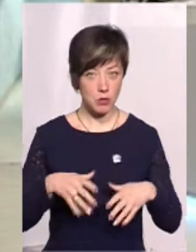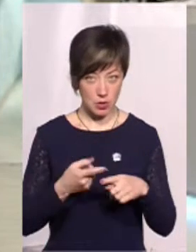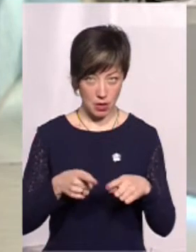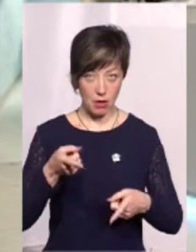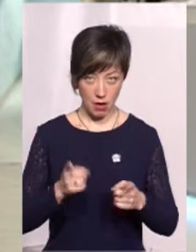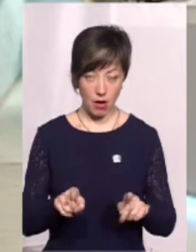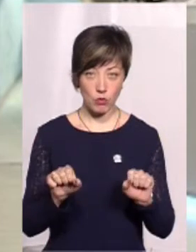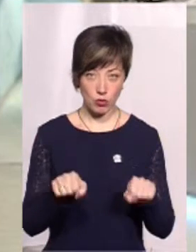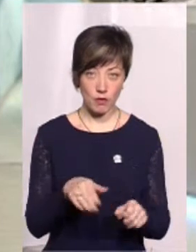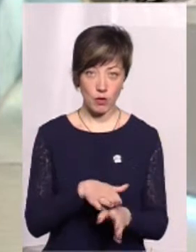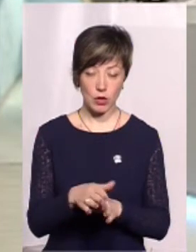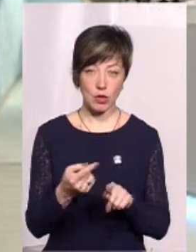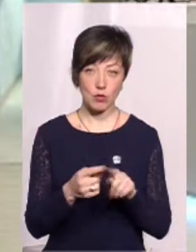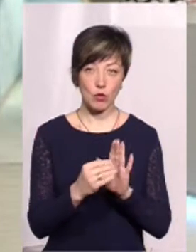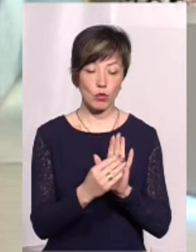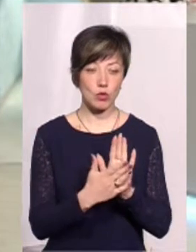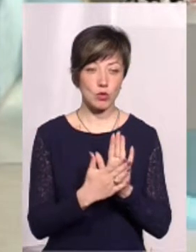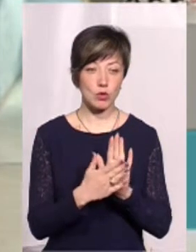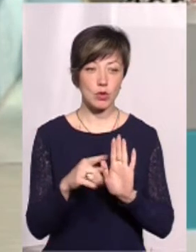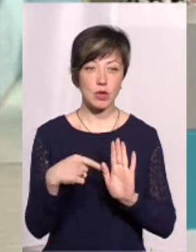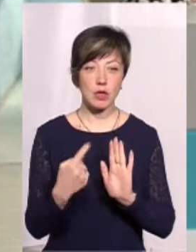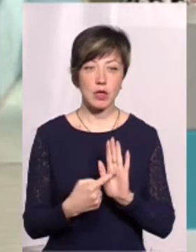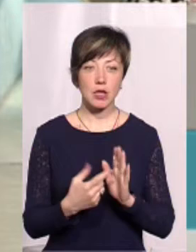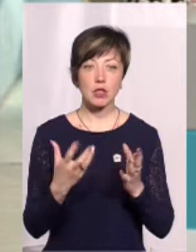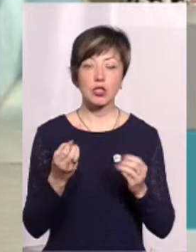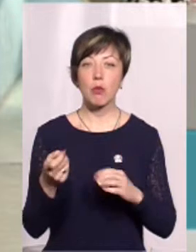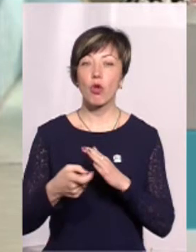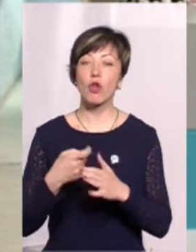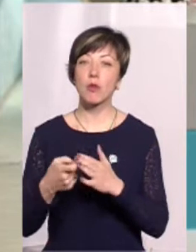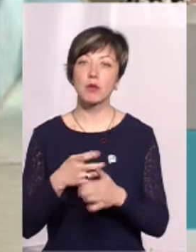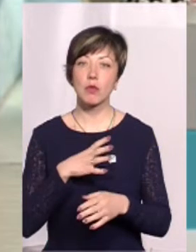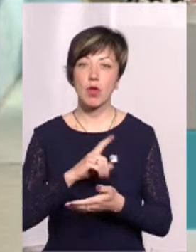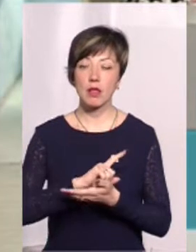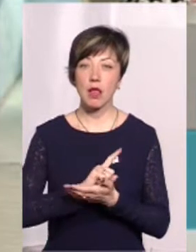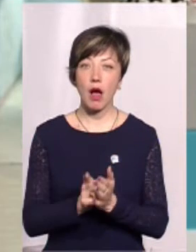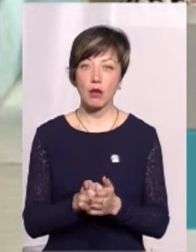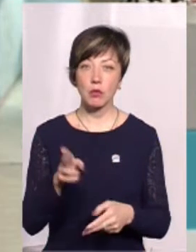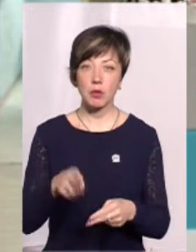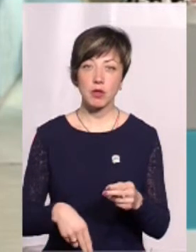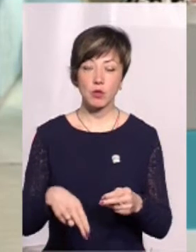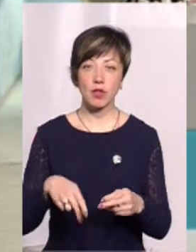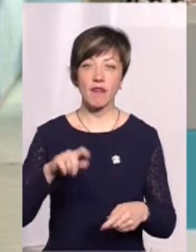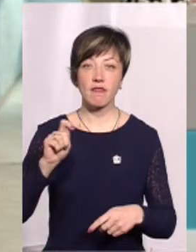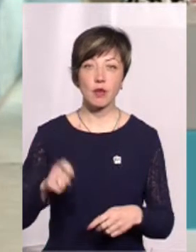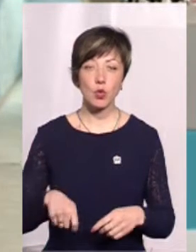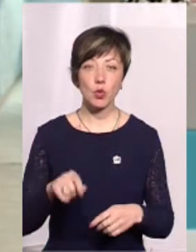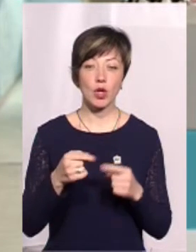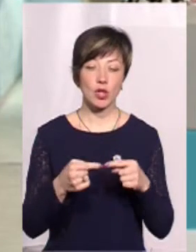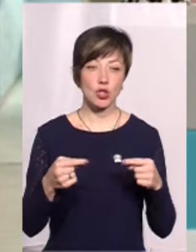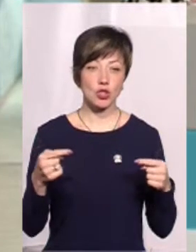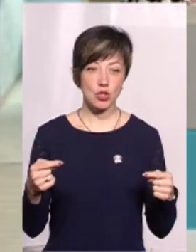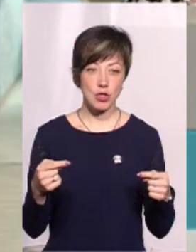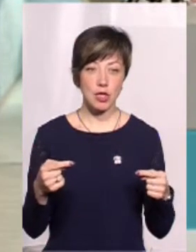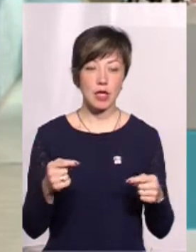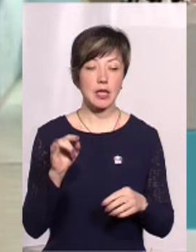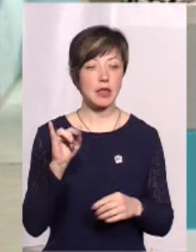Наскільки реальне виконання цього пункту? Ну, там ще в них і по Донбасу було негайно припинити війну. Так, завершити війну, повернути